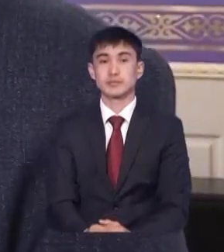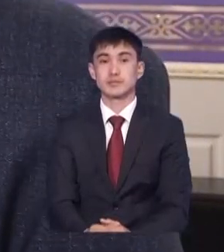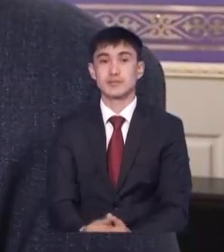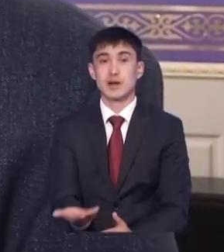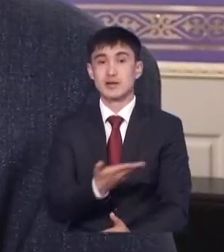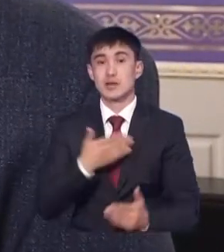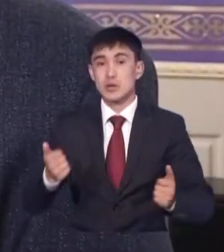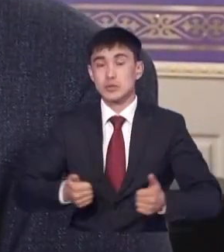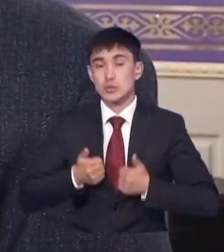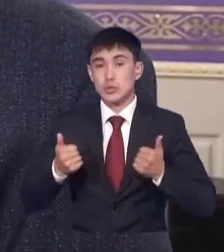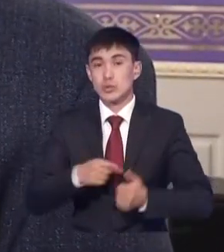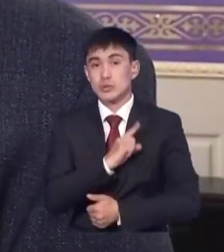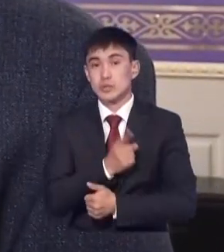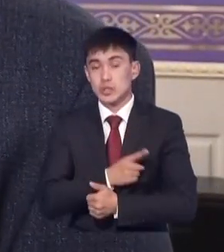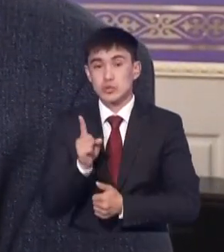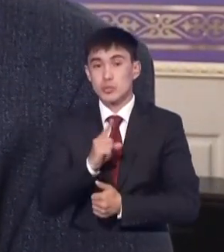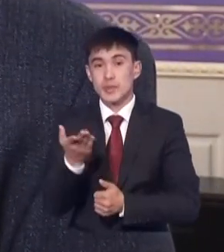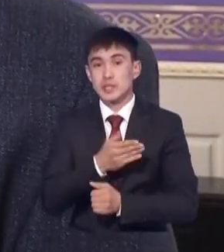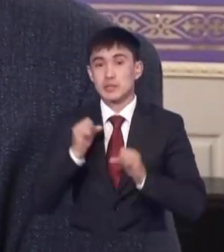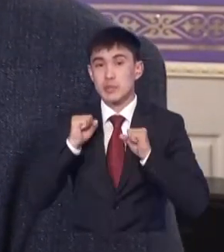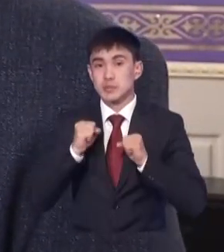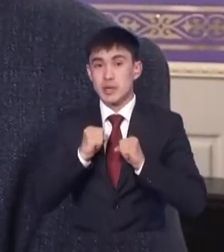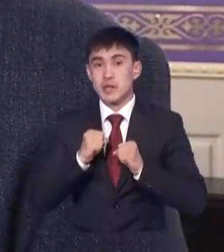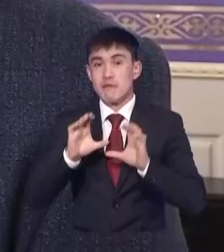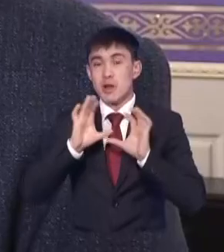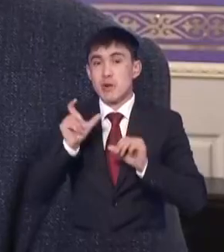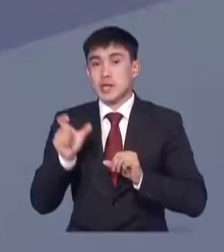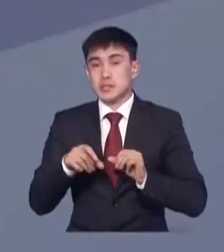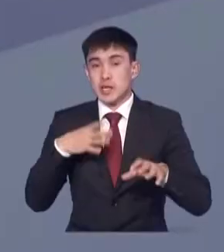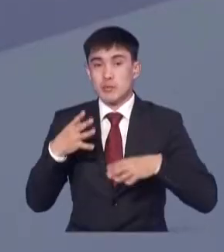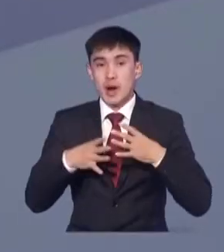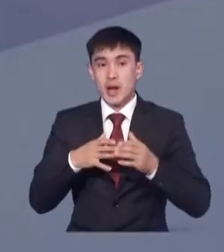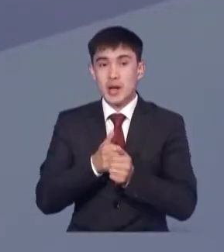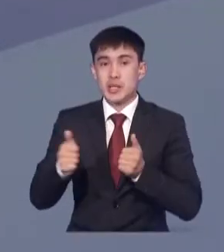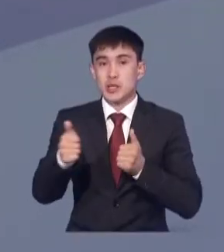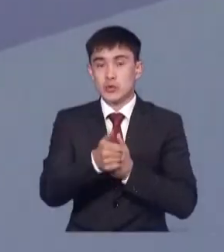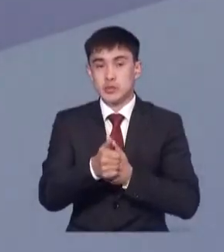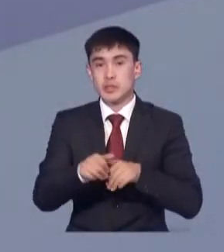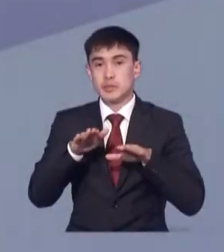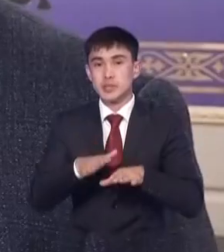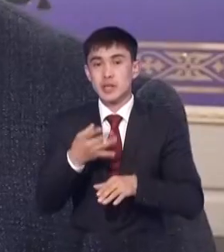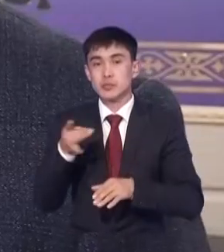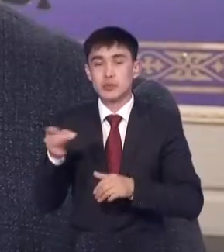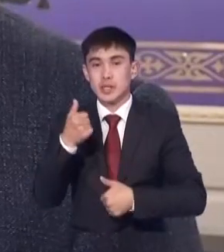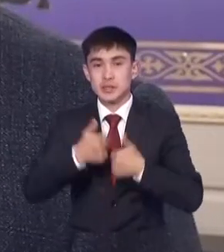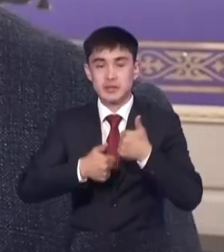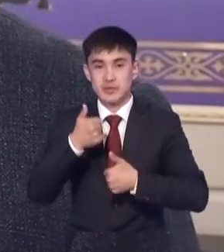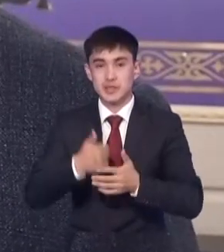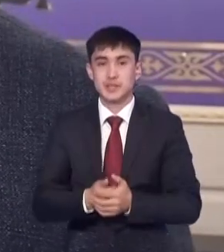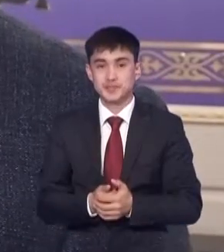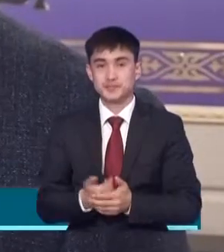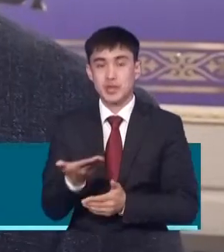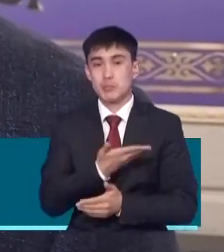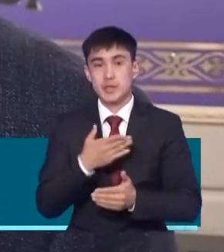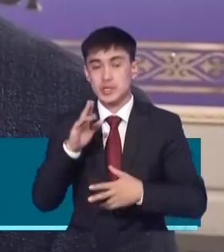Мы прилагаем немало усилий, чтобы наши спортсмены-волейболисты занимали лидирующие позиции на республиканских соревнованиях.